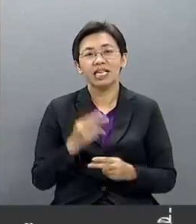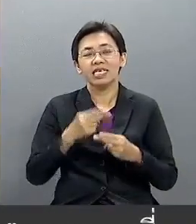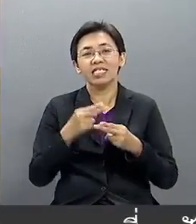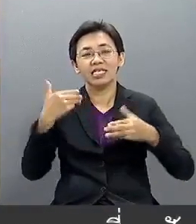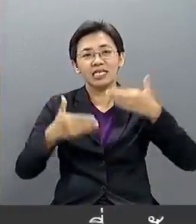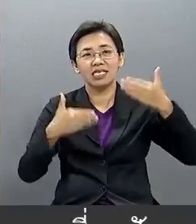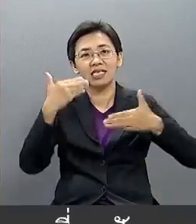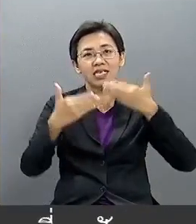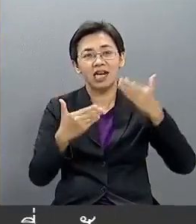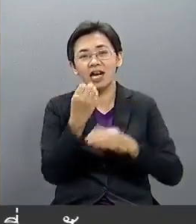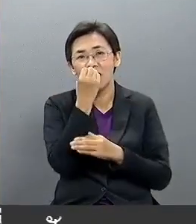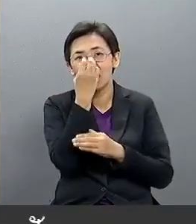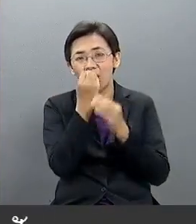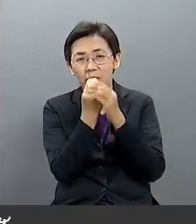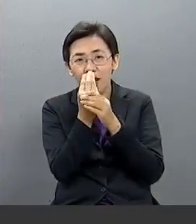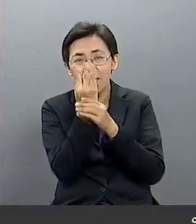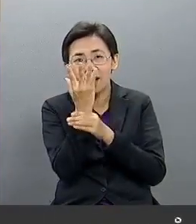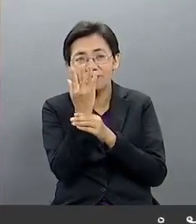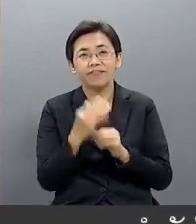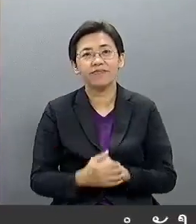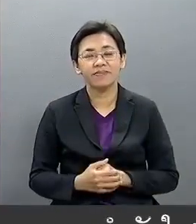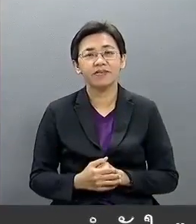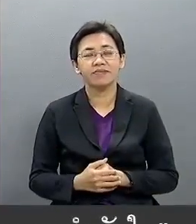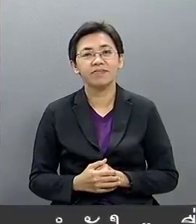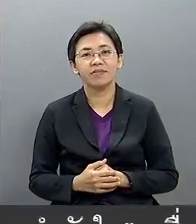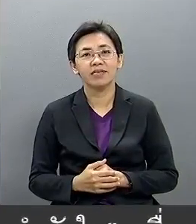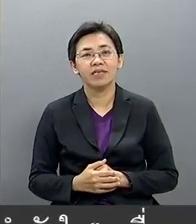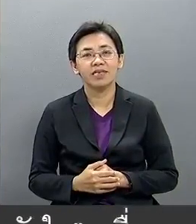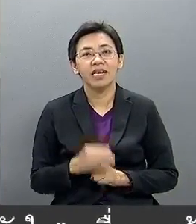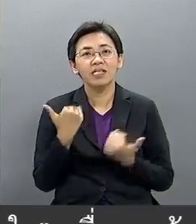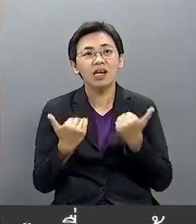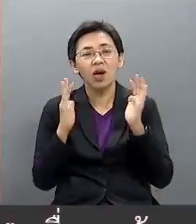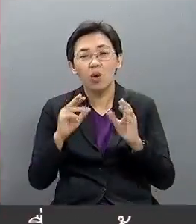ไม้บานในที่ลับตาเมื่อผลงานยังไม่ได้ผ่านตาคนหมู่มาก